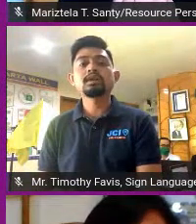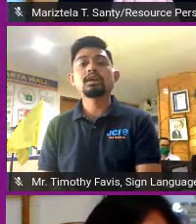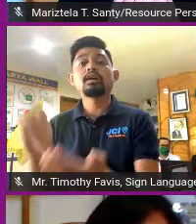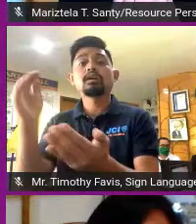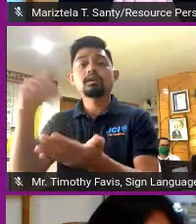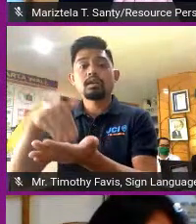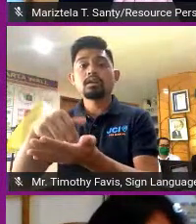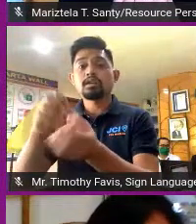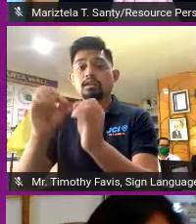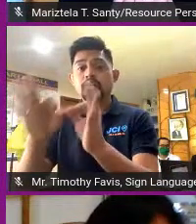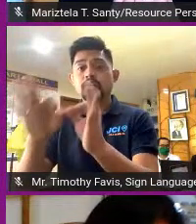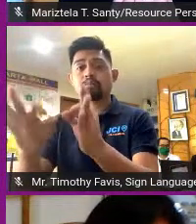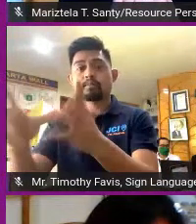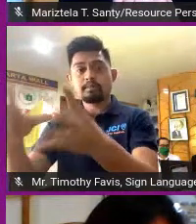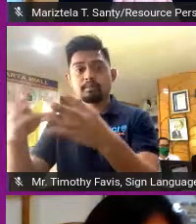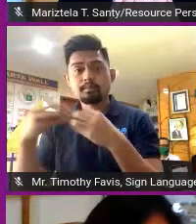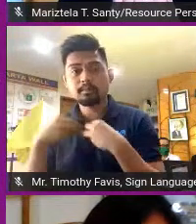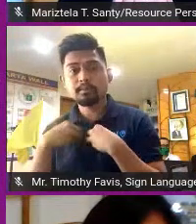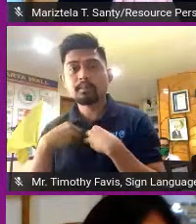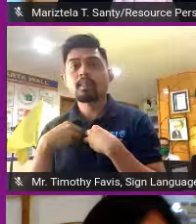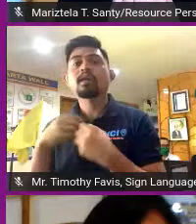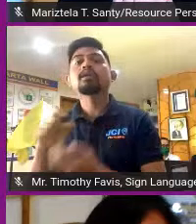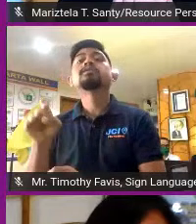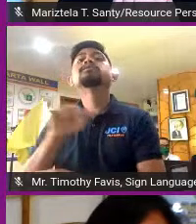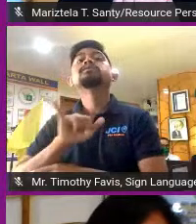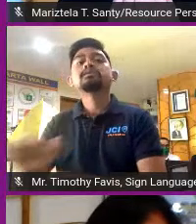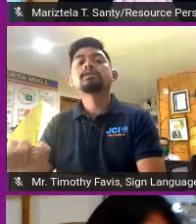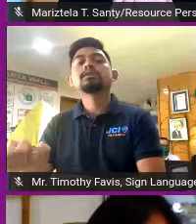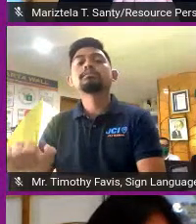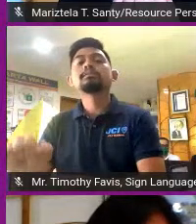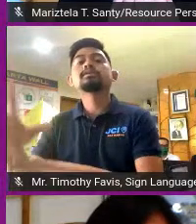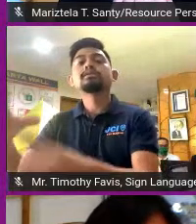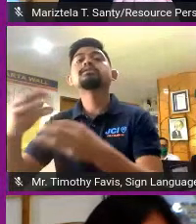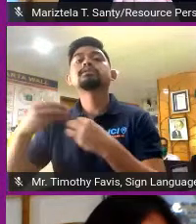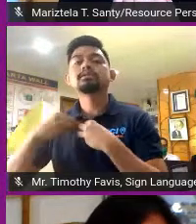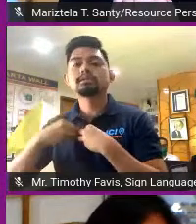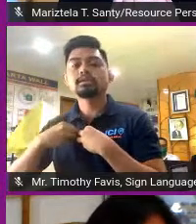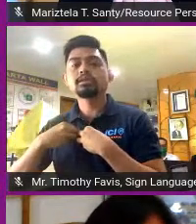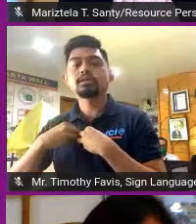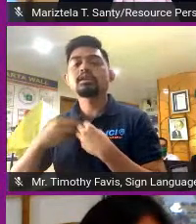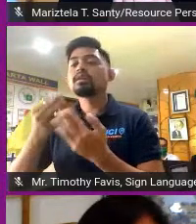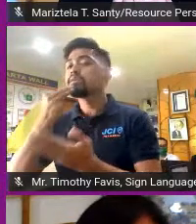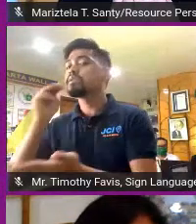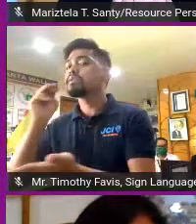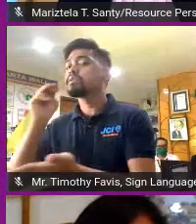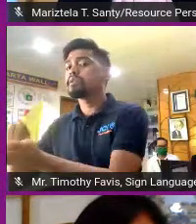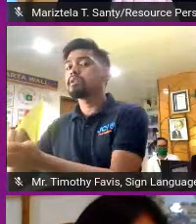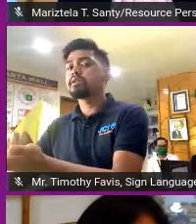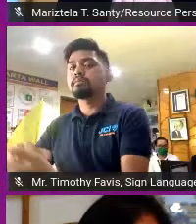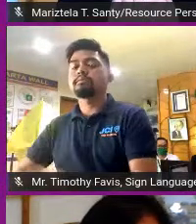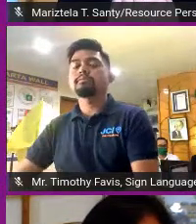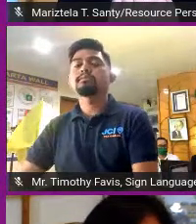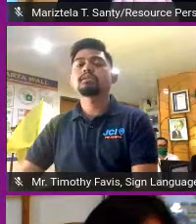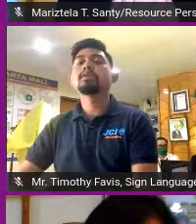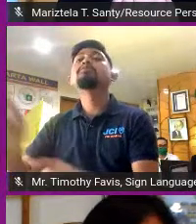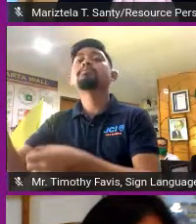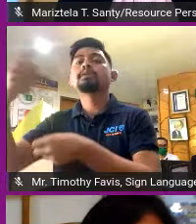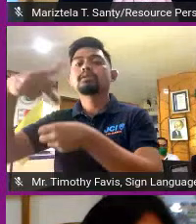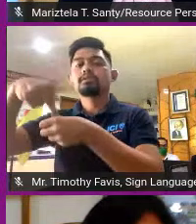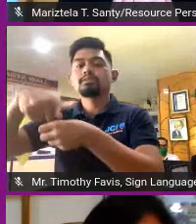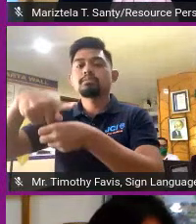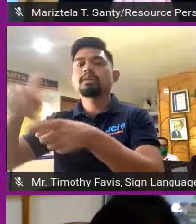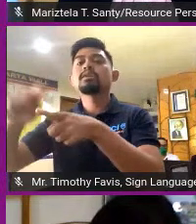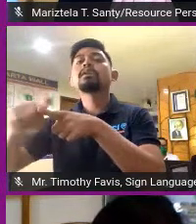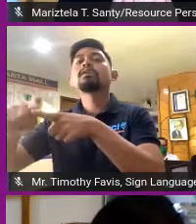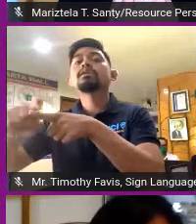ulit kami ng confirmation na ibig sabihin kayo po ay nasa official list ng participants na po ng ating pagsasanay.